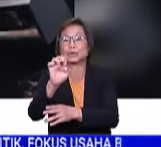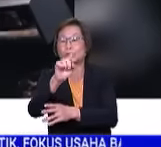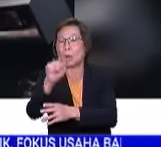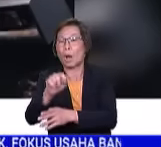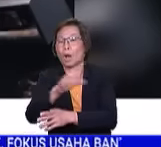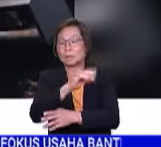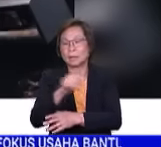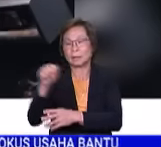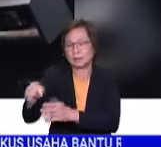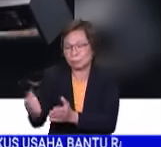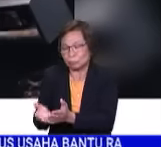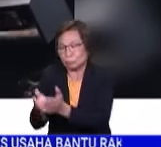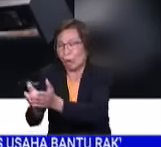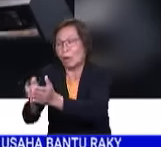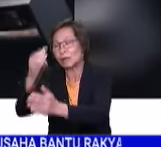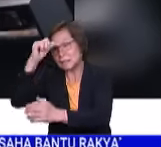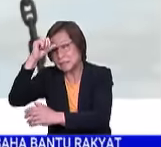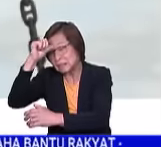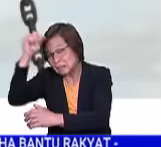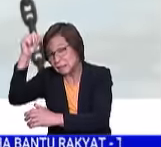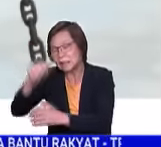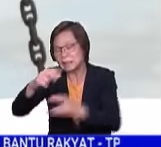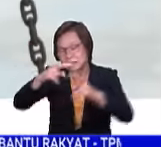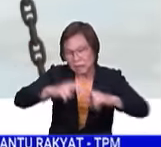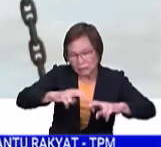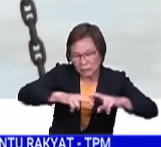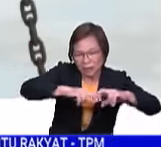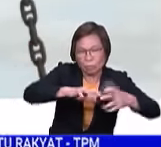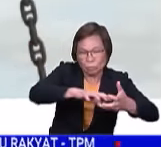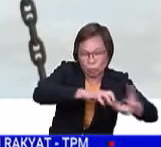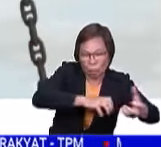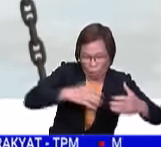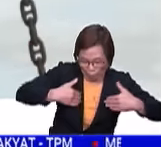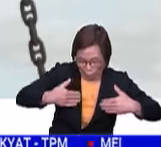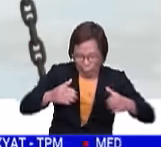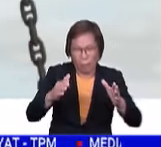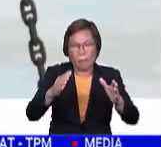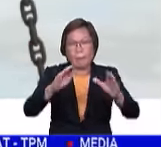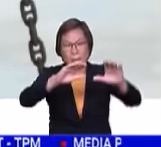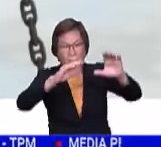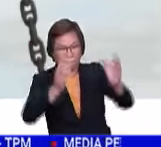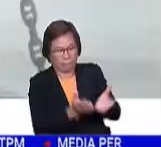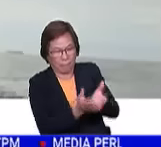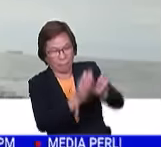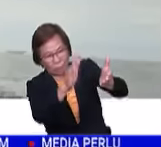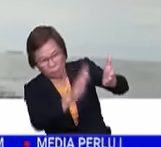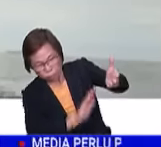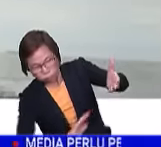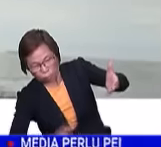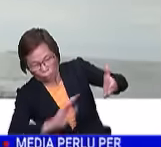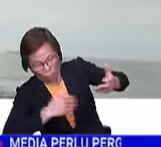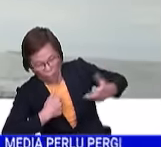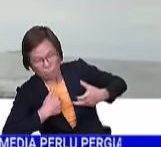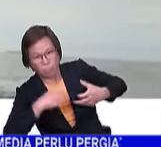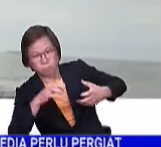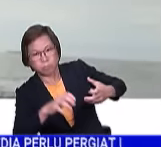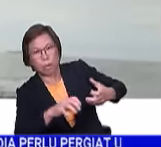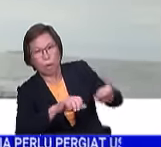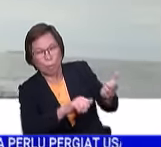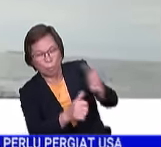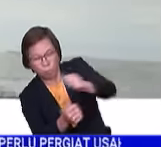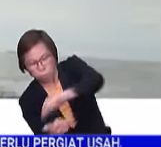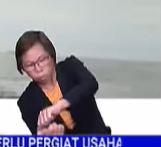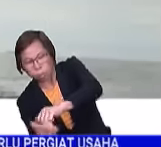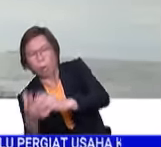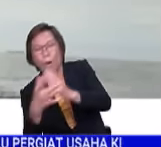pelayaran ke India. Siasatan awal ke atas kerosakan badan MV Galapagos mendapati terdapat tumpukan tumpahan